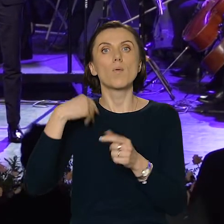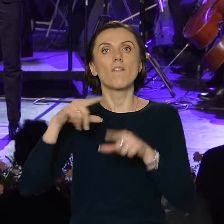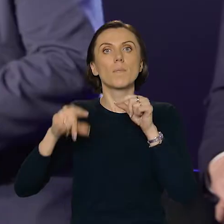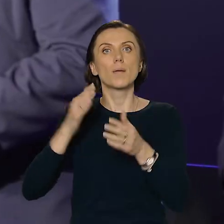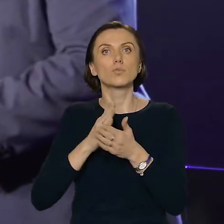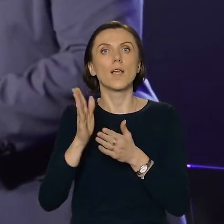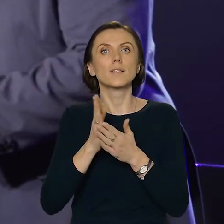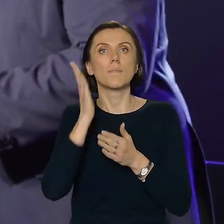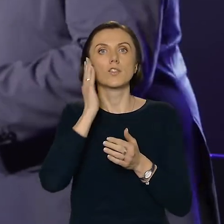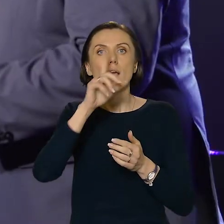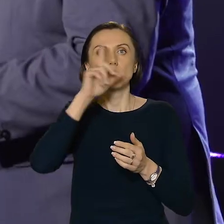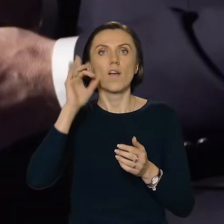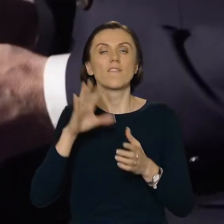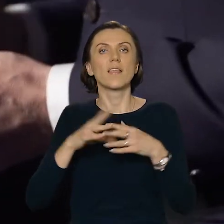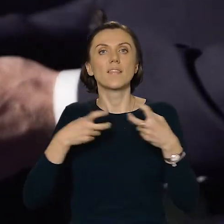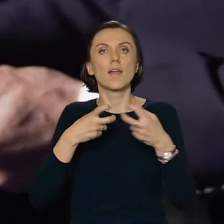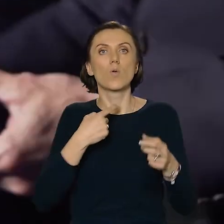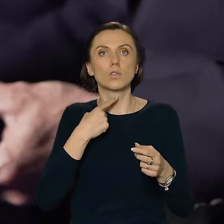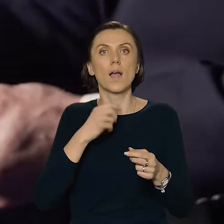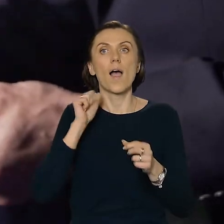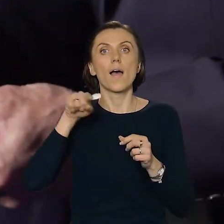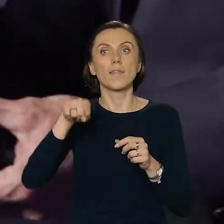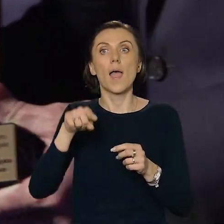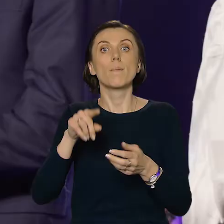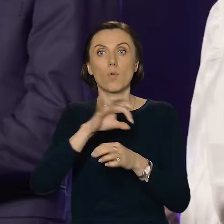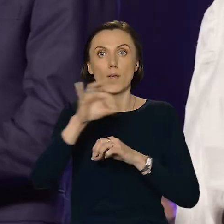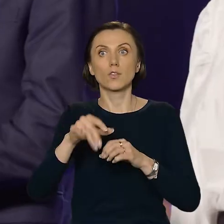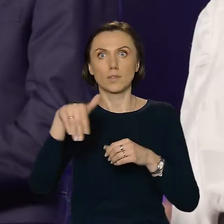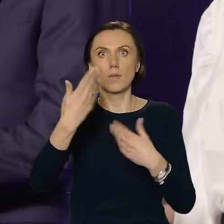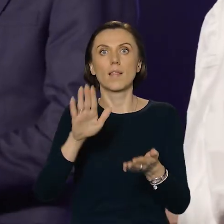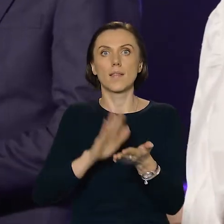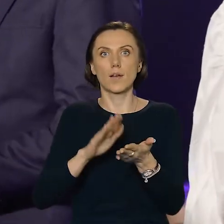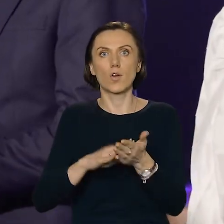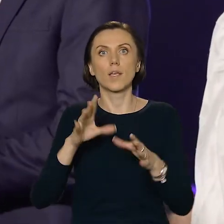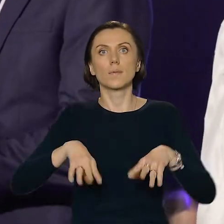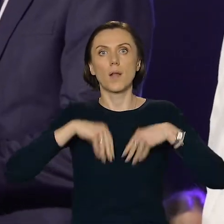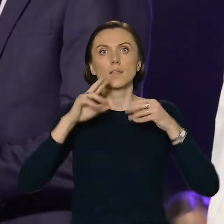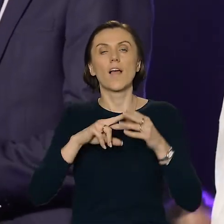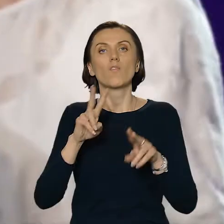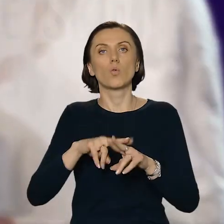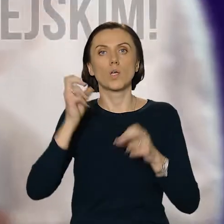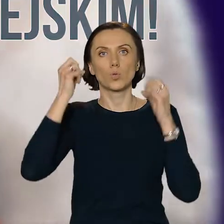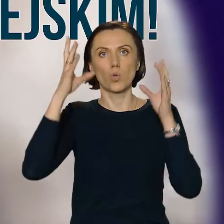przez mieszkańców w internetowym głosowaniu, a wyróżnione projekty nagrodzone na gali Fundusze z